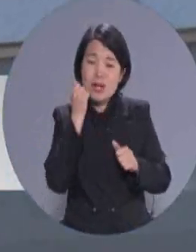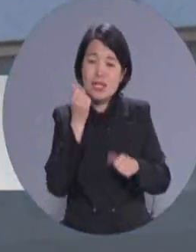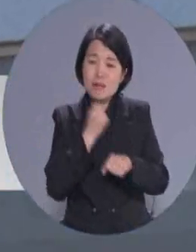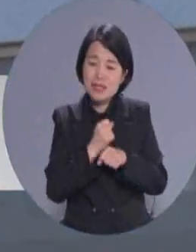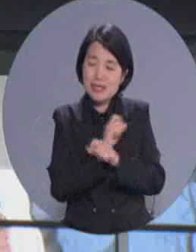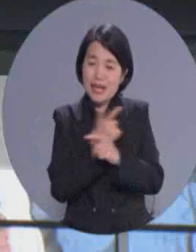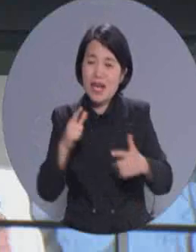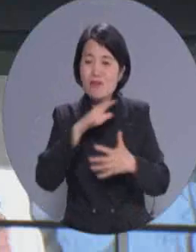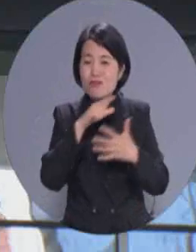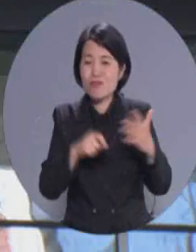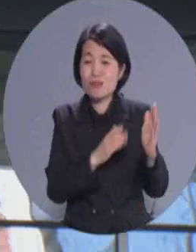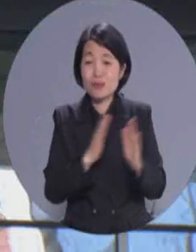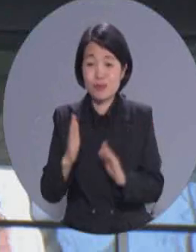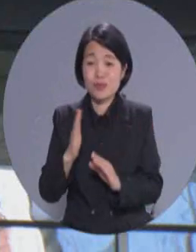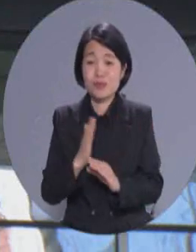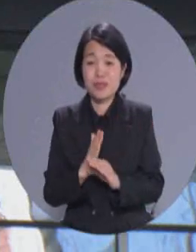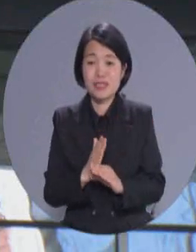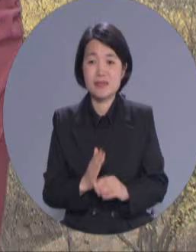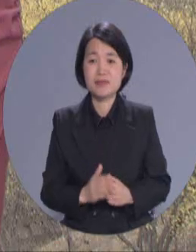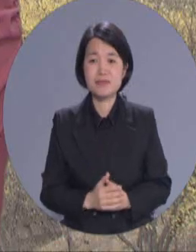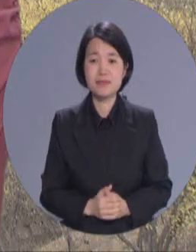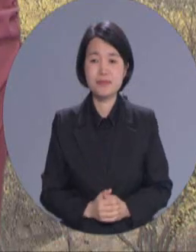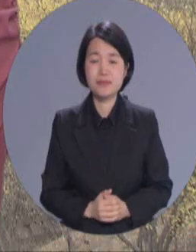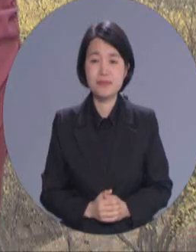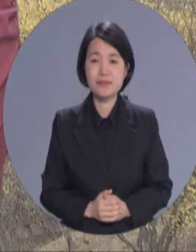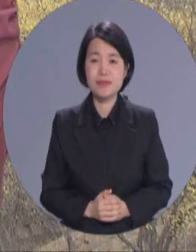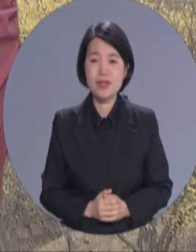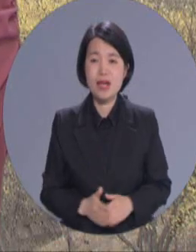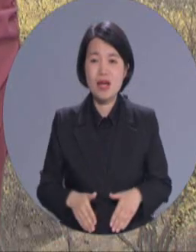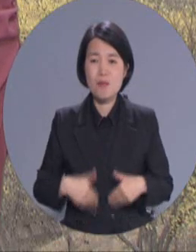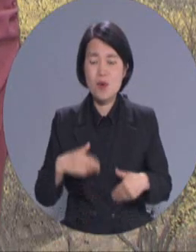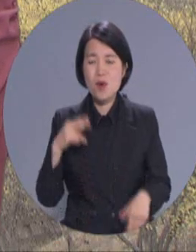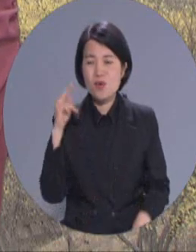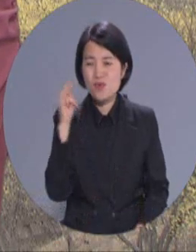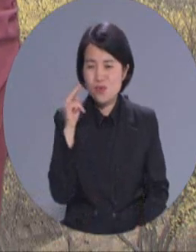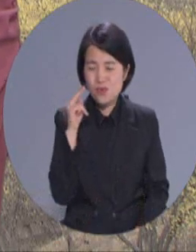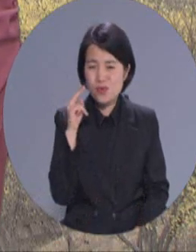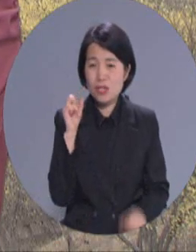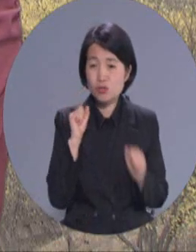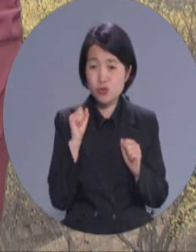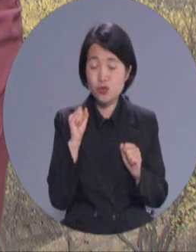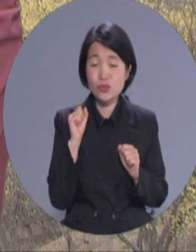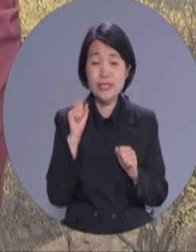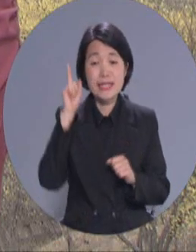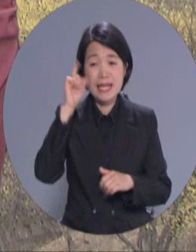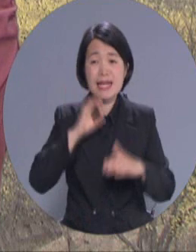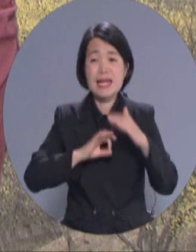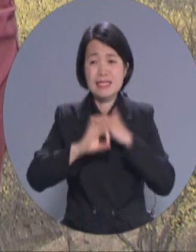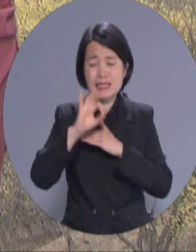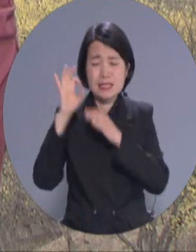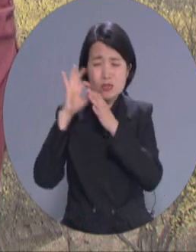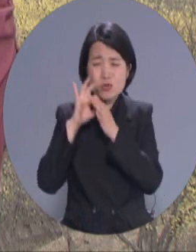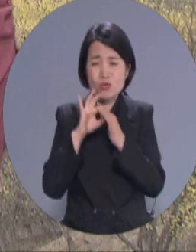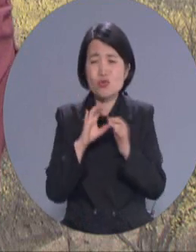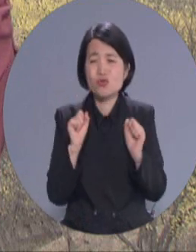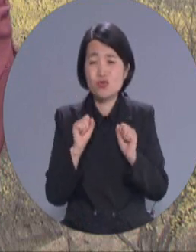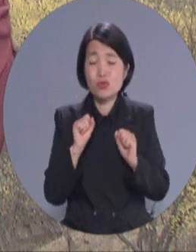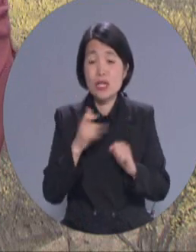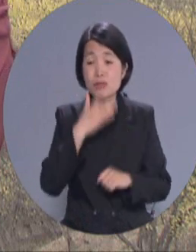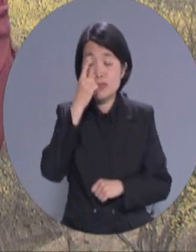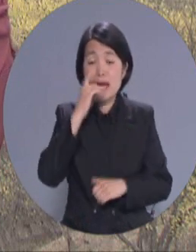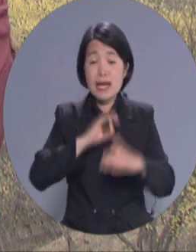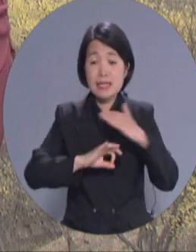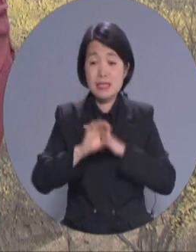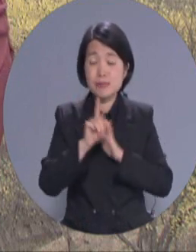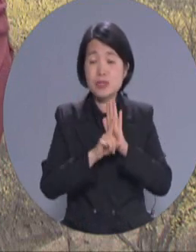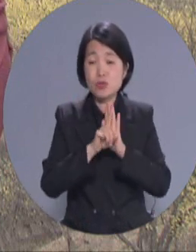다양한 프로그램이 마련됐습니다 봄을 시샘하는 꽃샘추위는 내일 아침까지 이어지겠습니다 내일 순천의 아침 기온